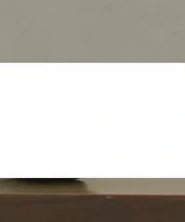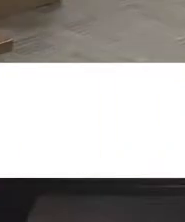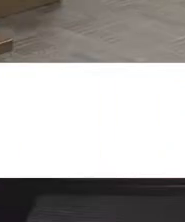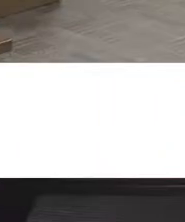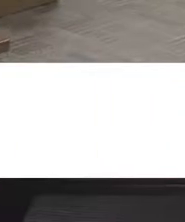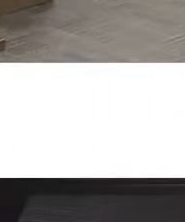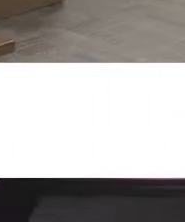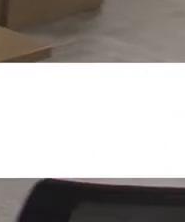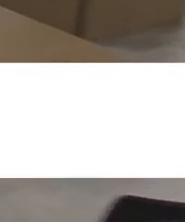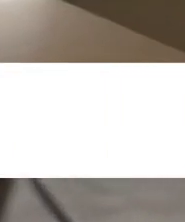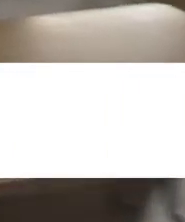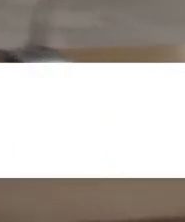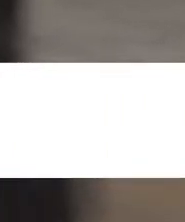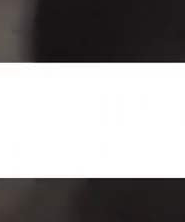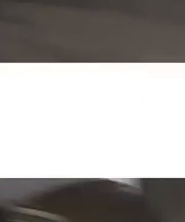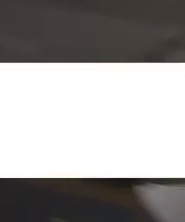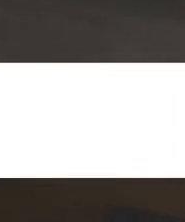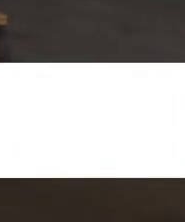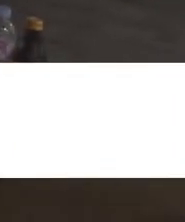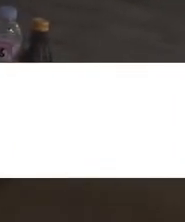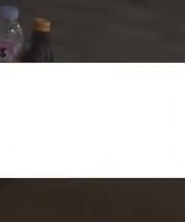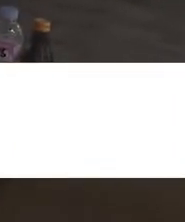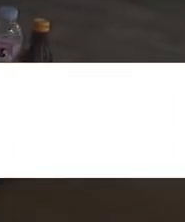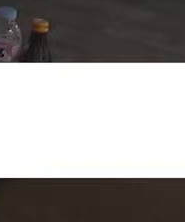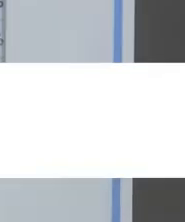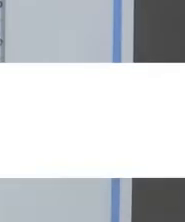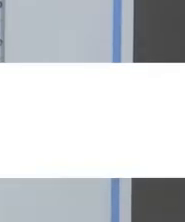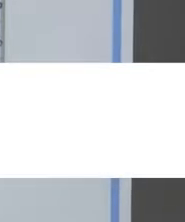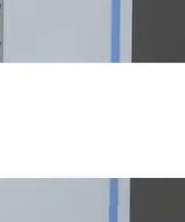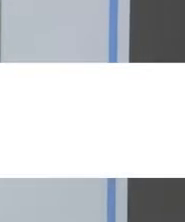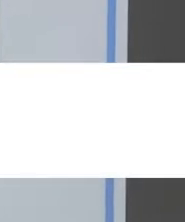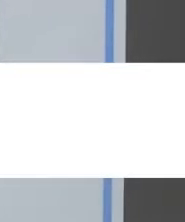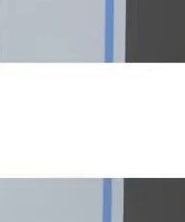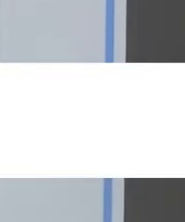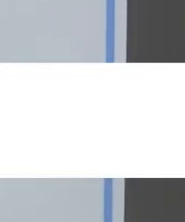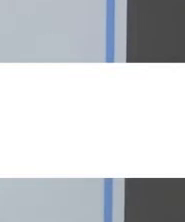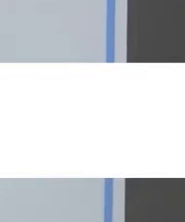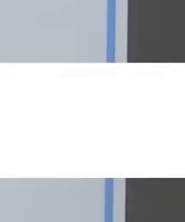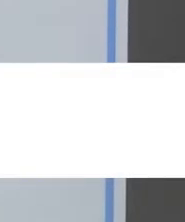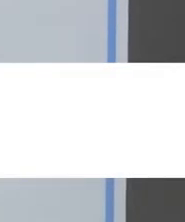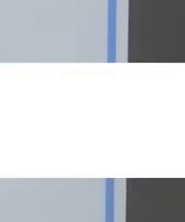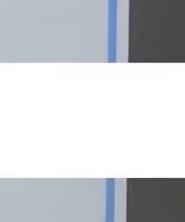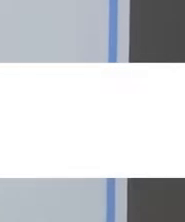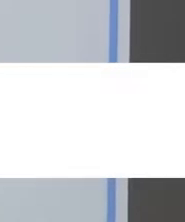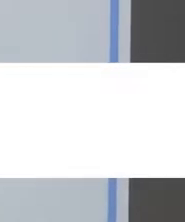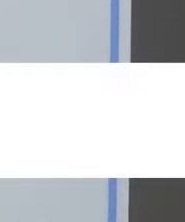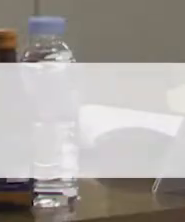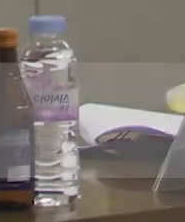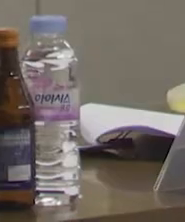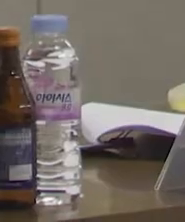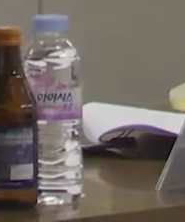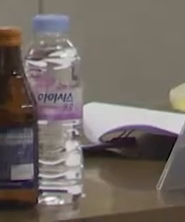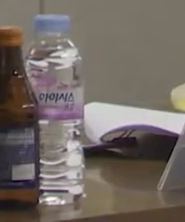지난 27일 강서구청 3층 대회의실에서 2022 강서구 지역아동센터위원회 회의가